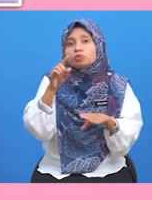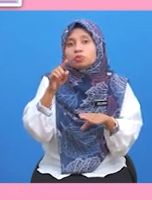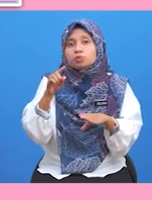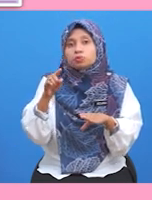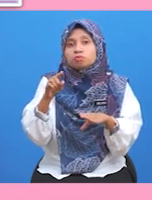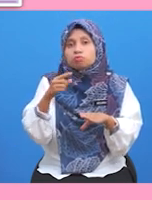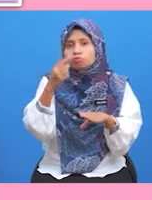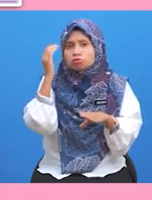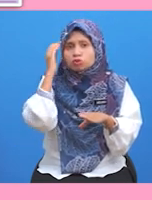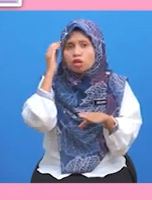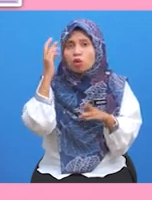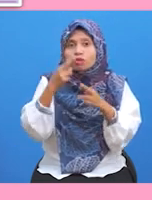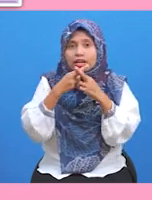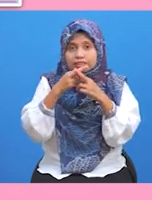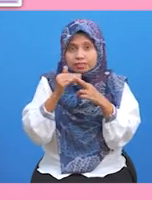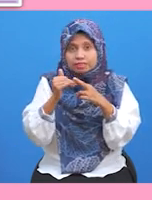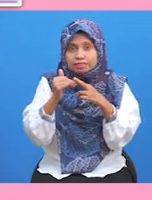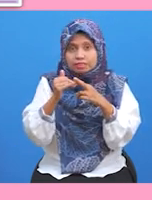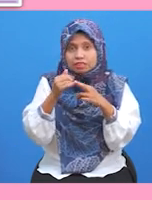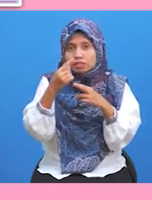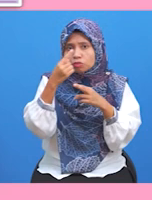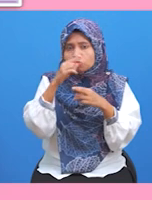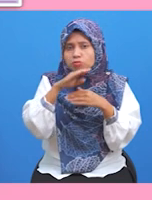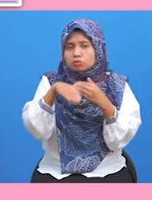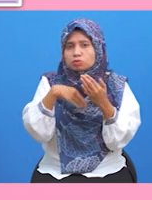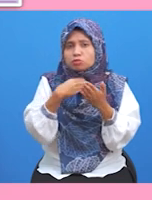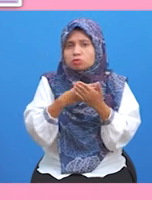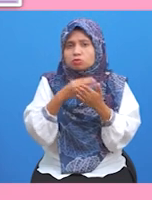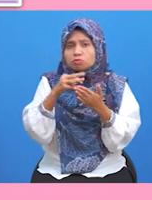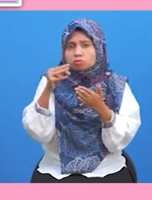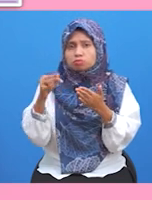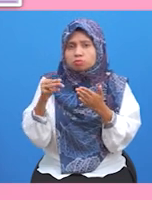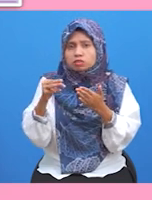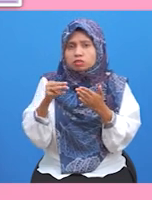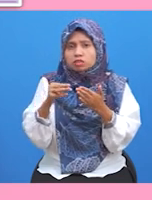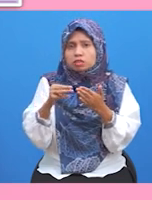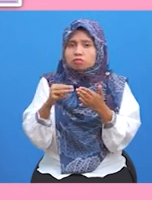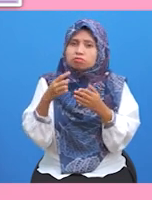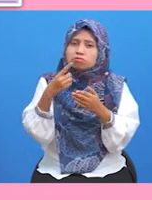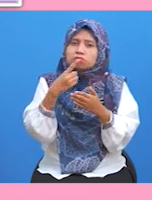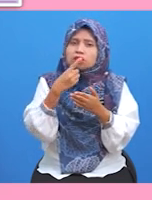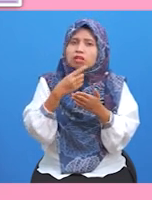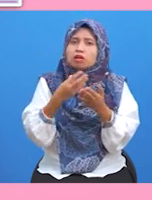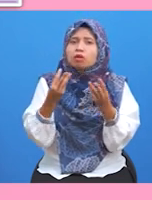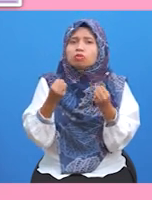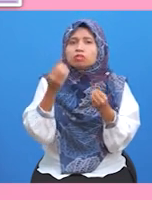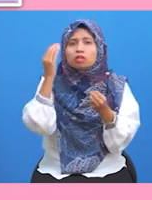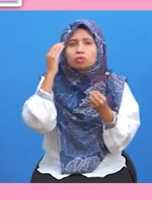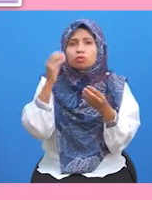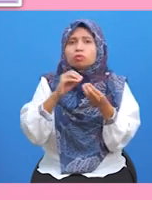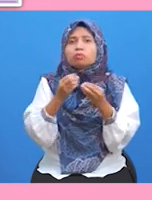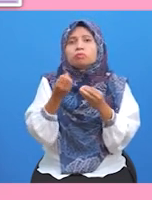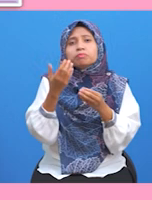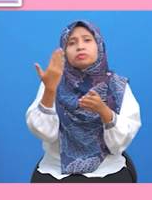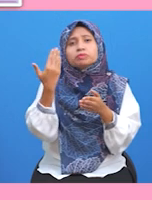kod rahsianya. Agak-agak murid-murid nak bebaskan kod yang bernombor apa dulu ya? Apa?